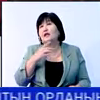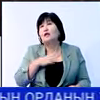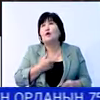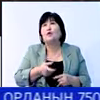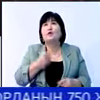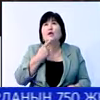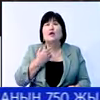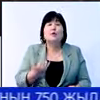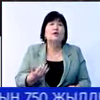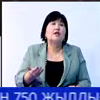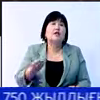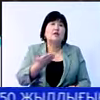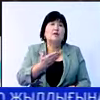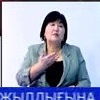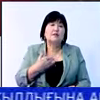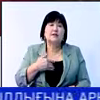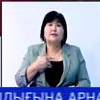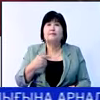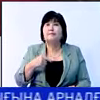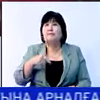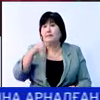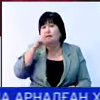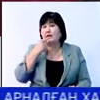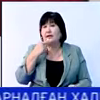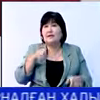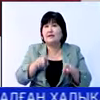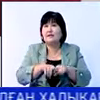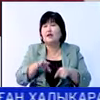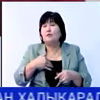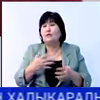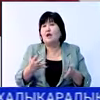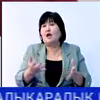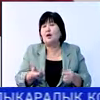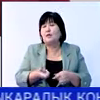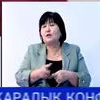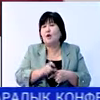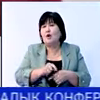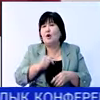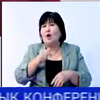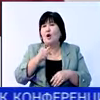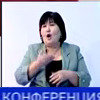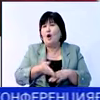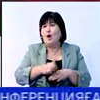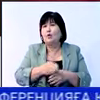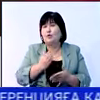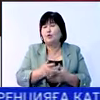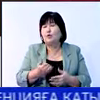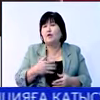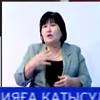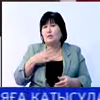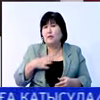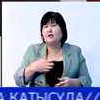қиын. Өткені біздің менталитетке сай келмейтіндіктен бізге қабылдау ауыр болды, және біздің осыны басымыздан өткізу ауыр